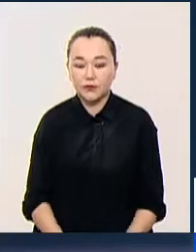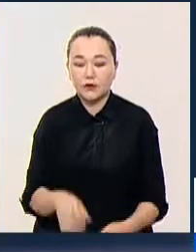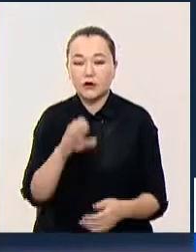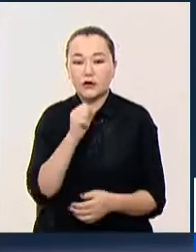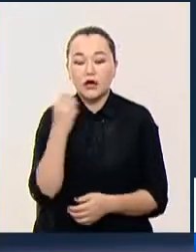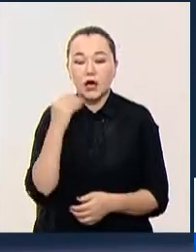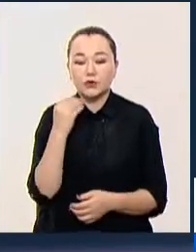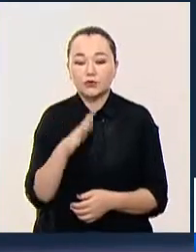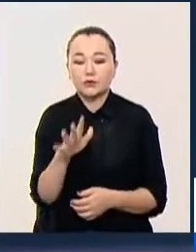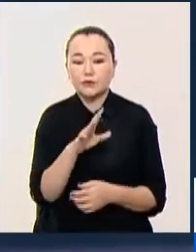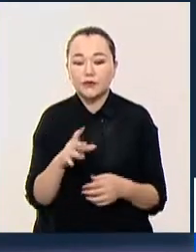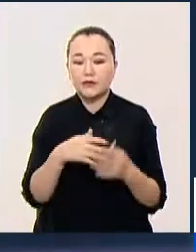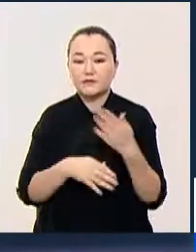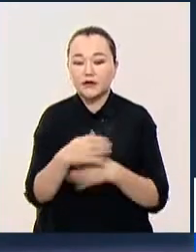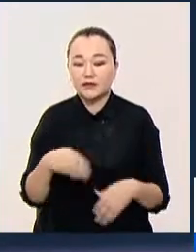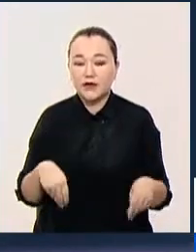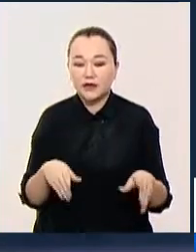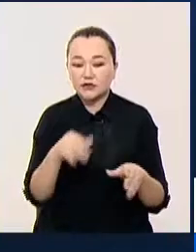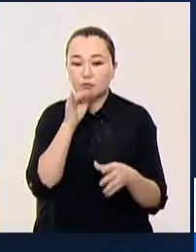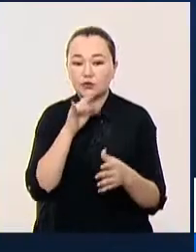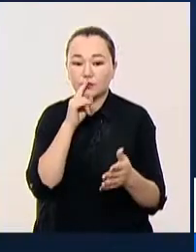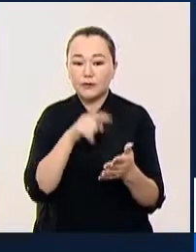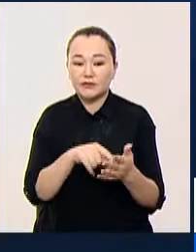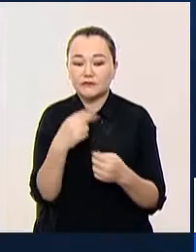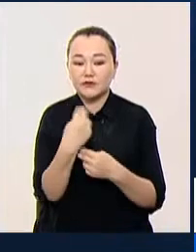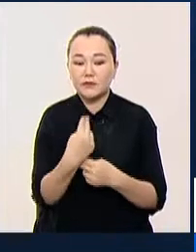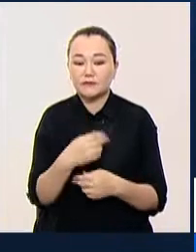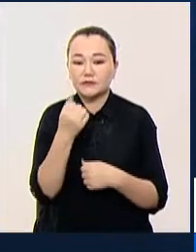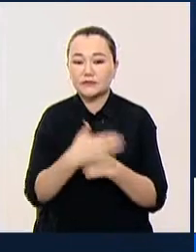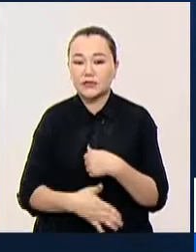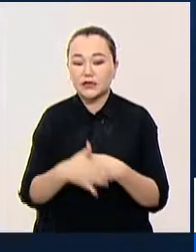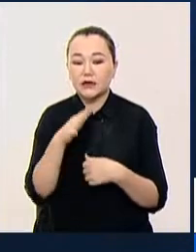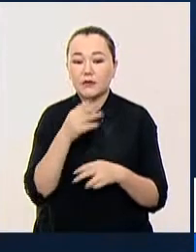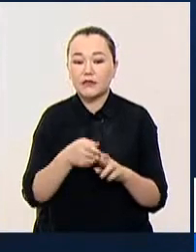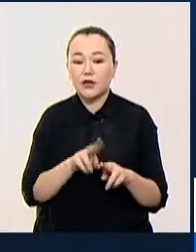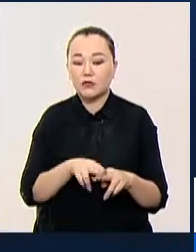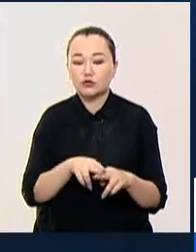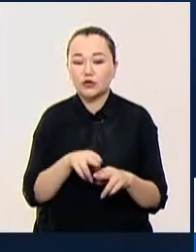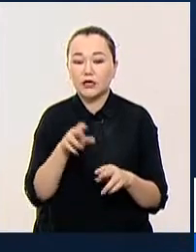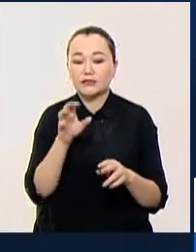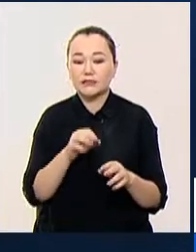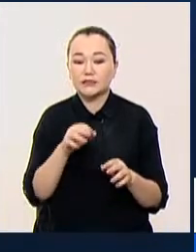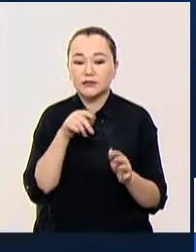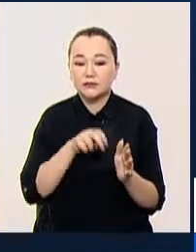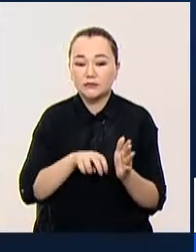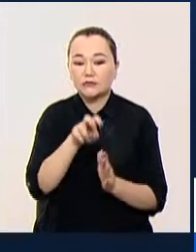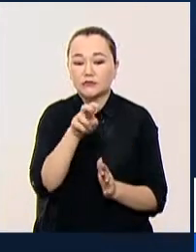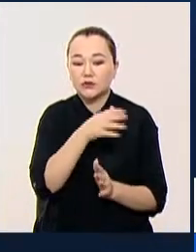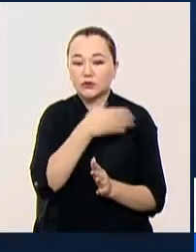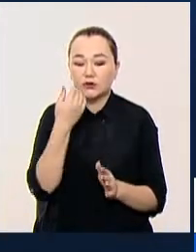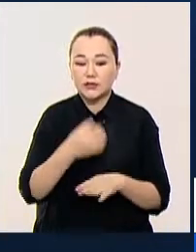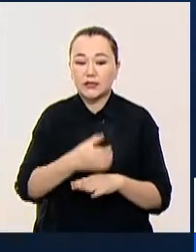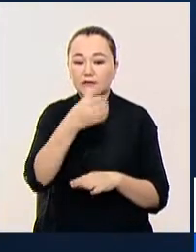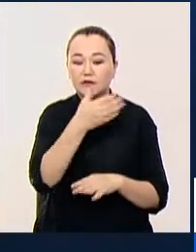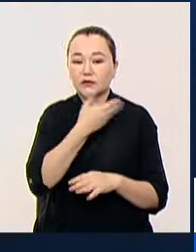В Актобе инвалиды-колясочники не могут попасть в реабилитационный центр, потому что в здании нет пандусов и лифта.